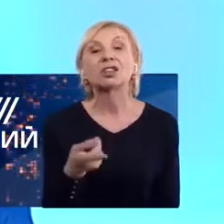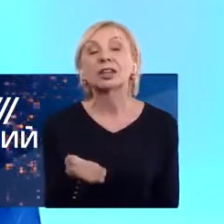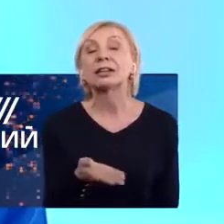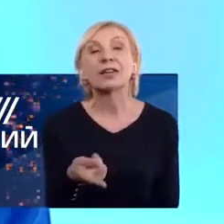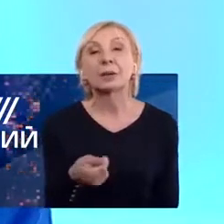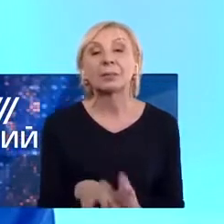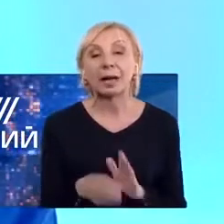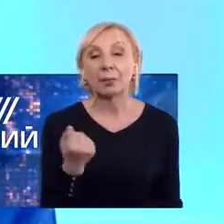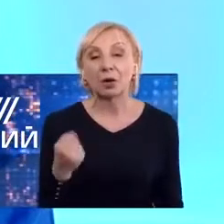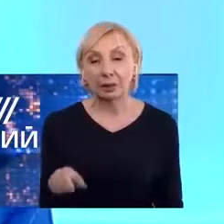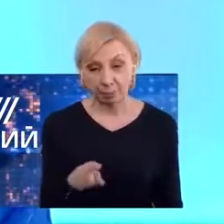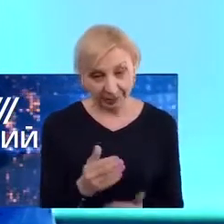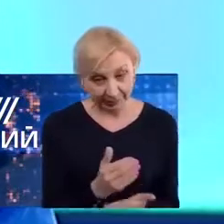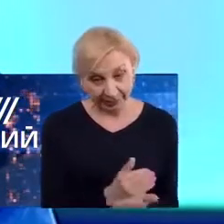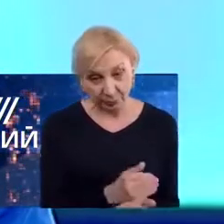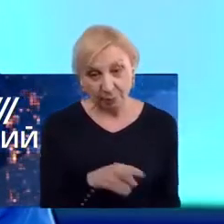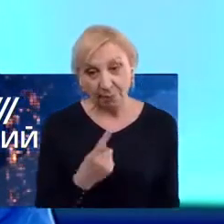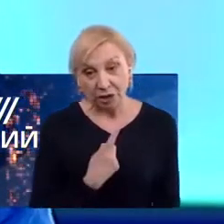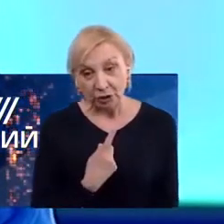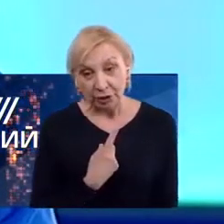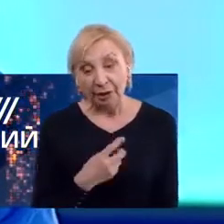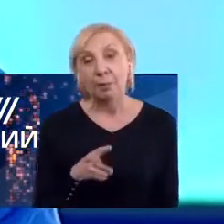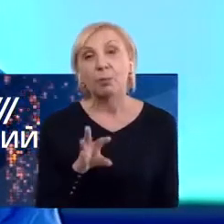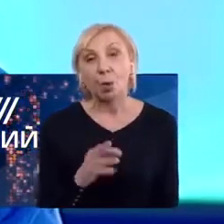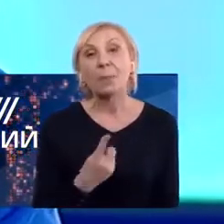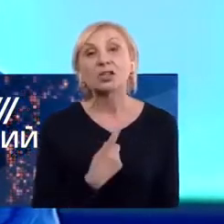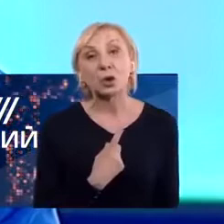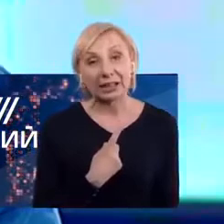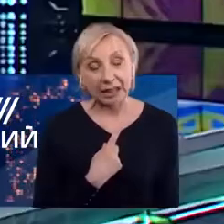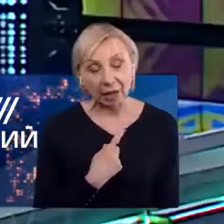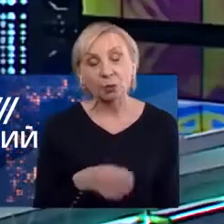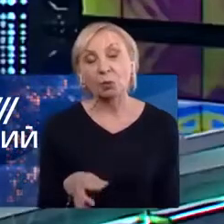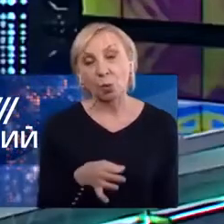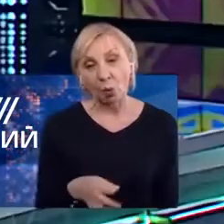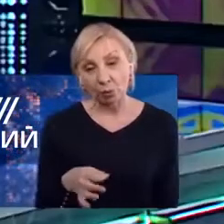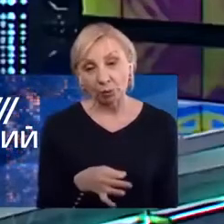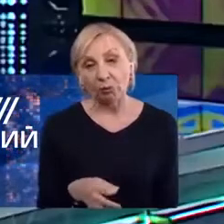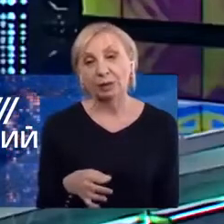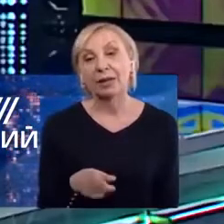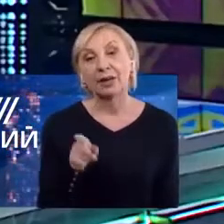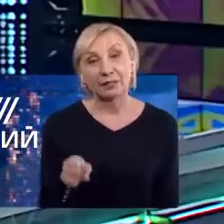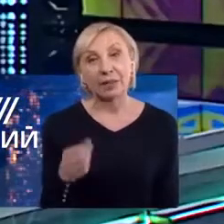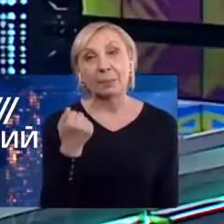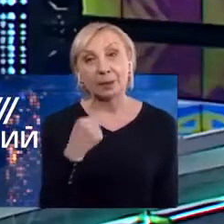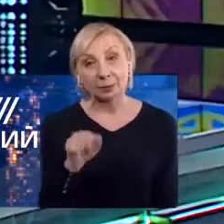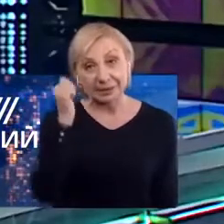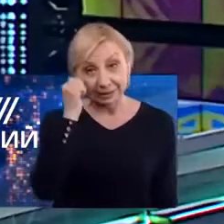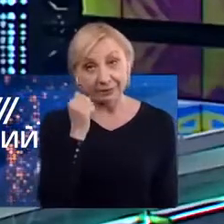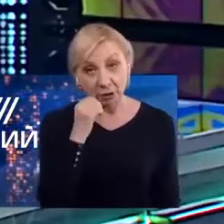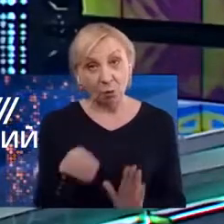на всякий? Ви по списку чи мажоритарному окрузі? Нагадайте. Я по мажоритарному округу. Це до того, що ви перемогли завдяки